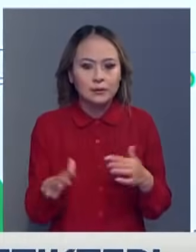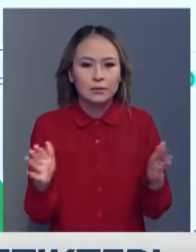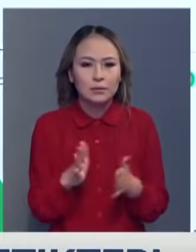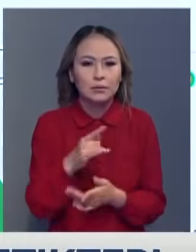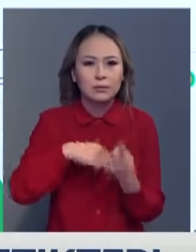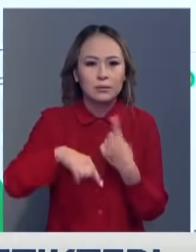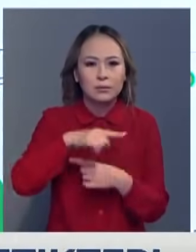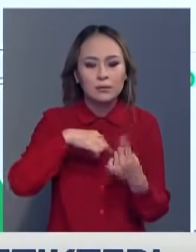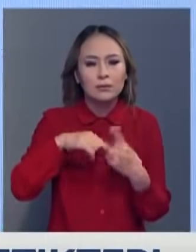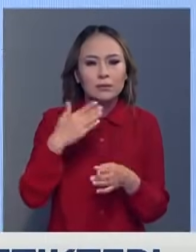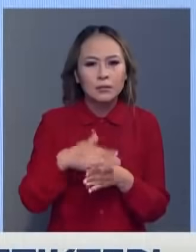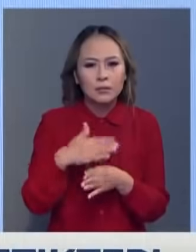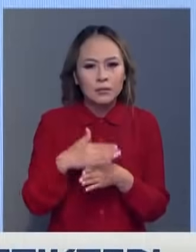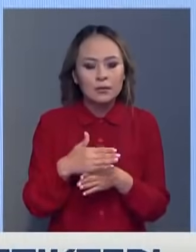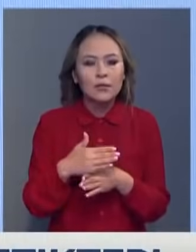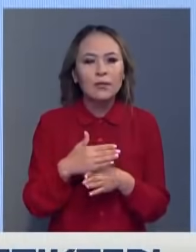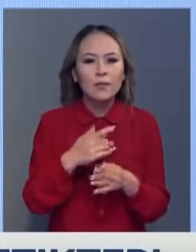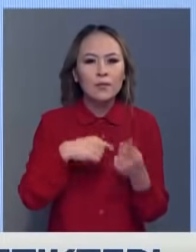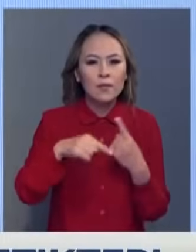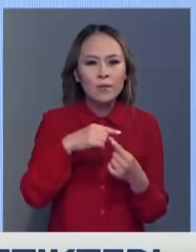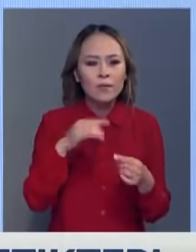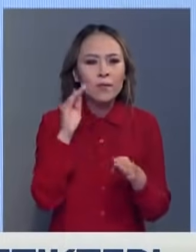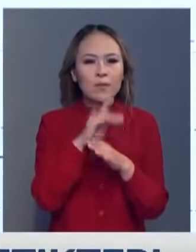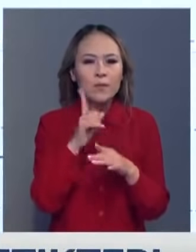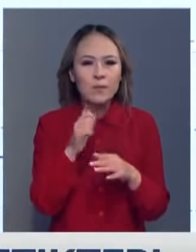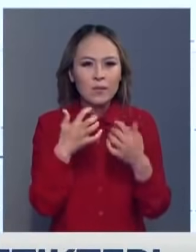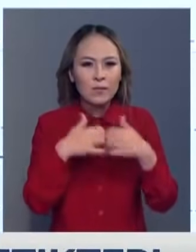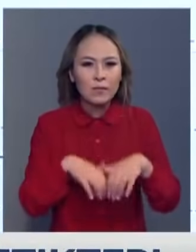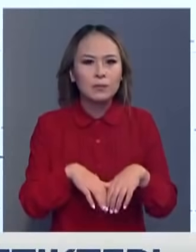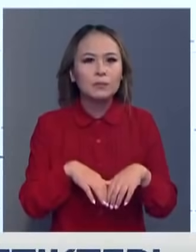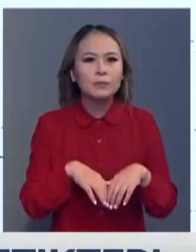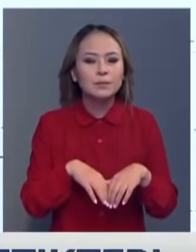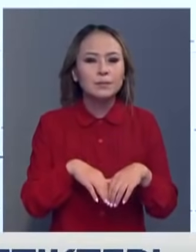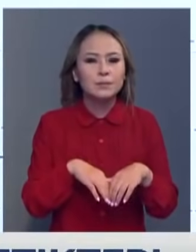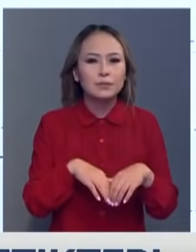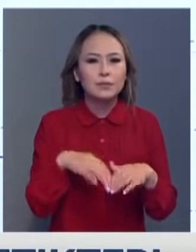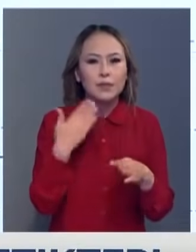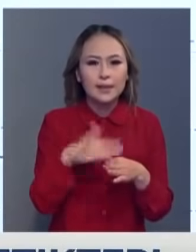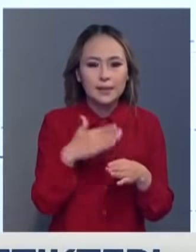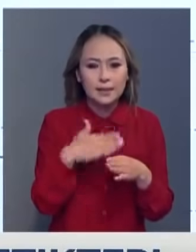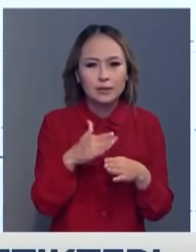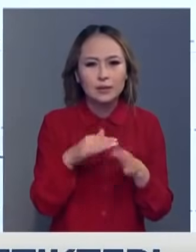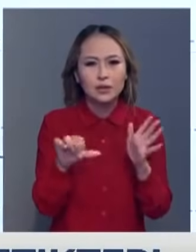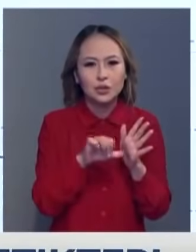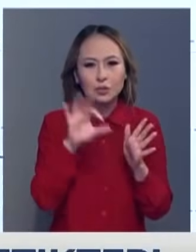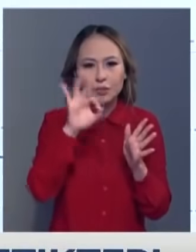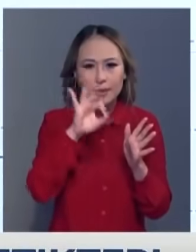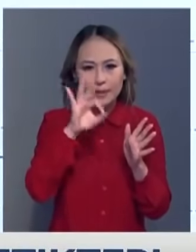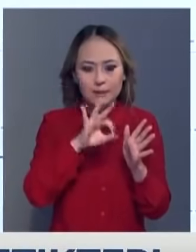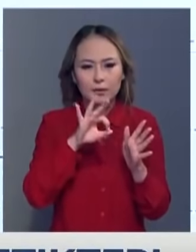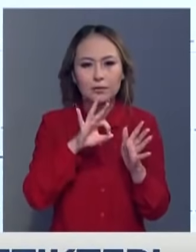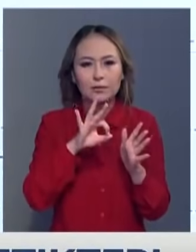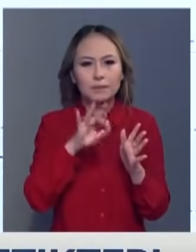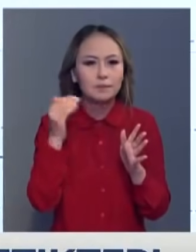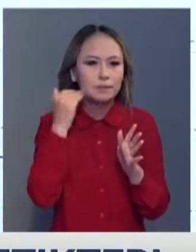кәсіпкерлікті микрокредиттеу. Бизнестің осы санаты үшін субсидиялау есебінен кредиттер 6%